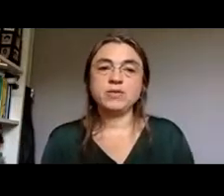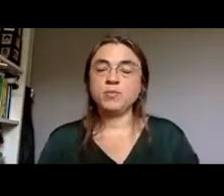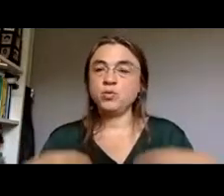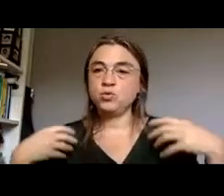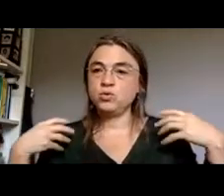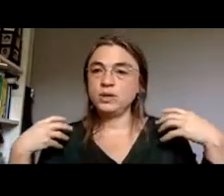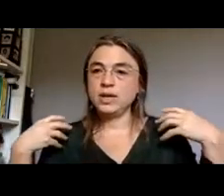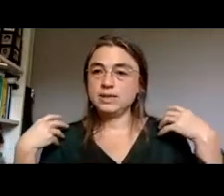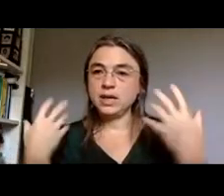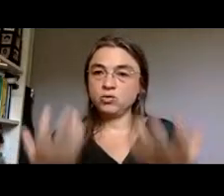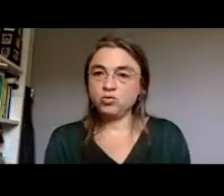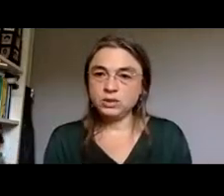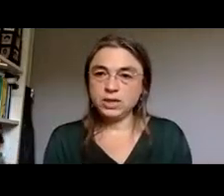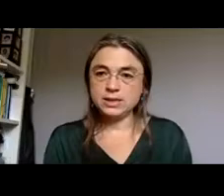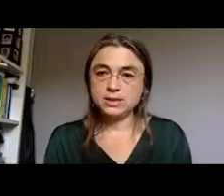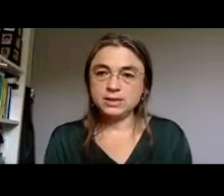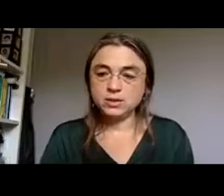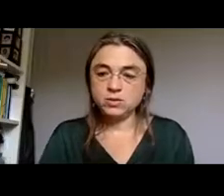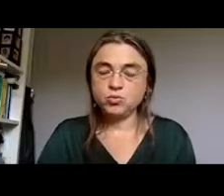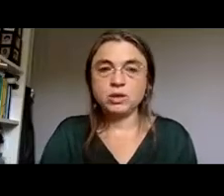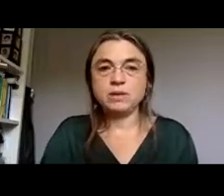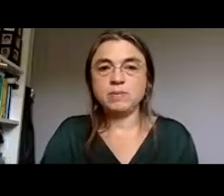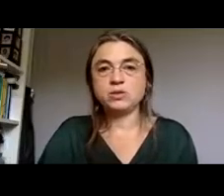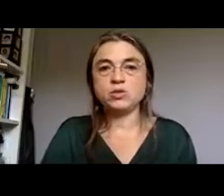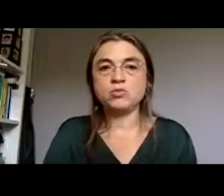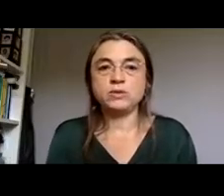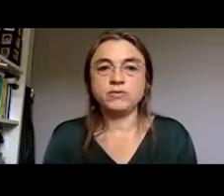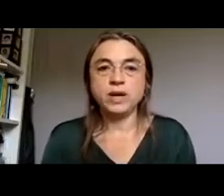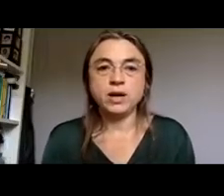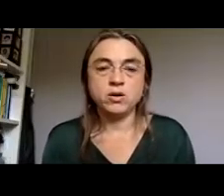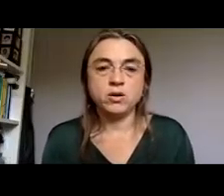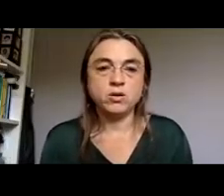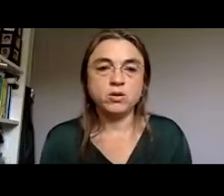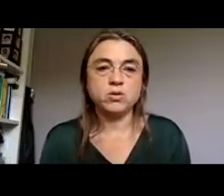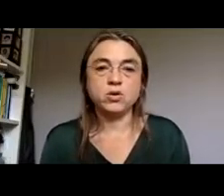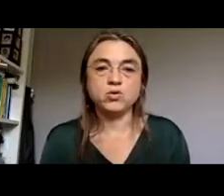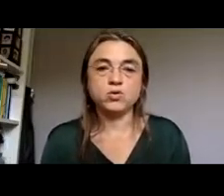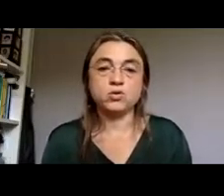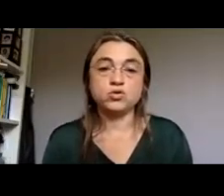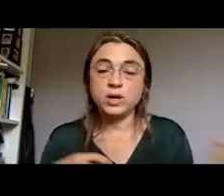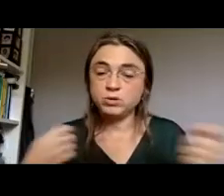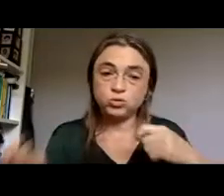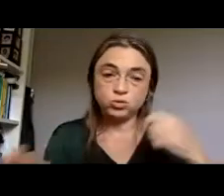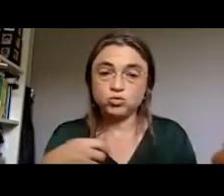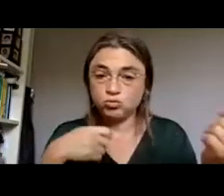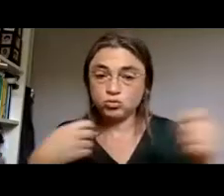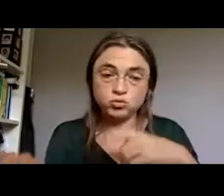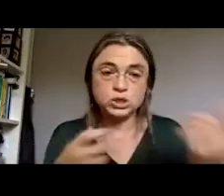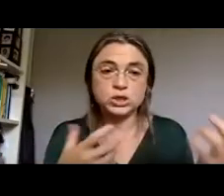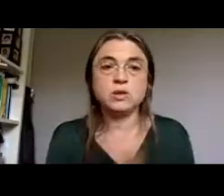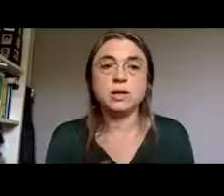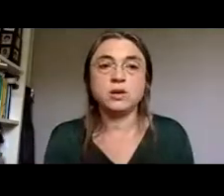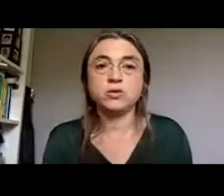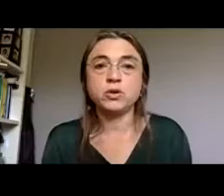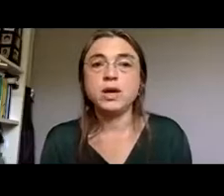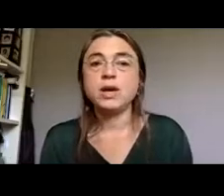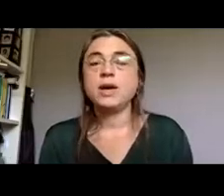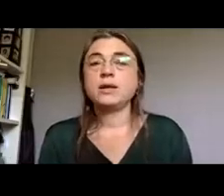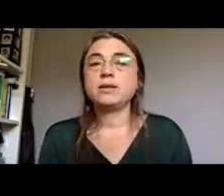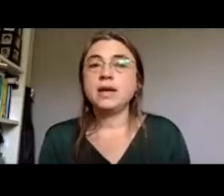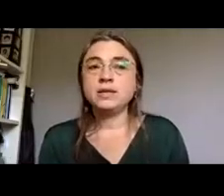C'est vraiment de donner accès à tout ce qui existe pour que les personnes puissent faire leur choix, et puis surtout switcher de l'un à